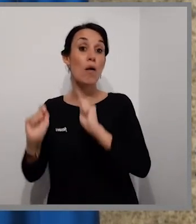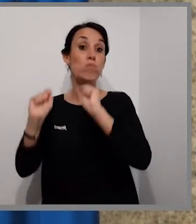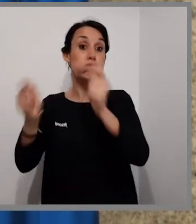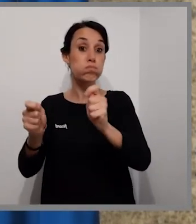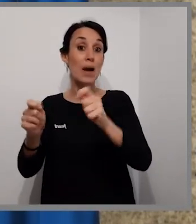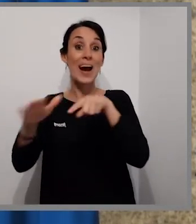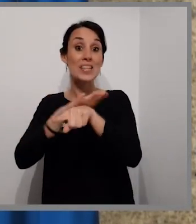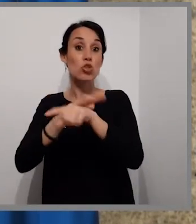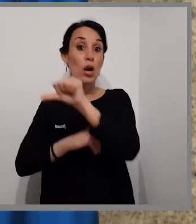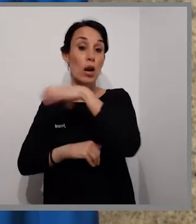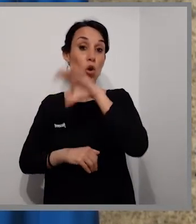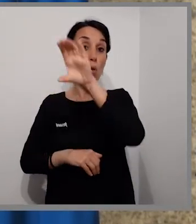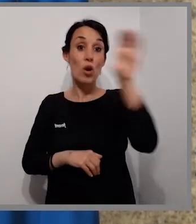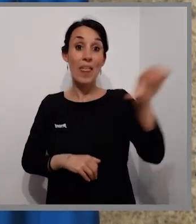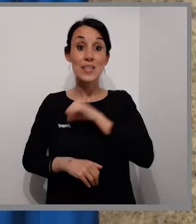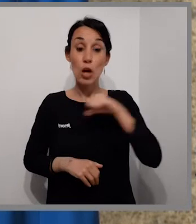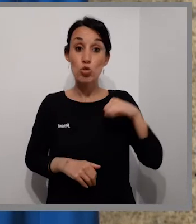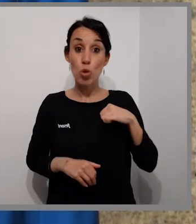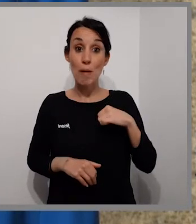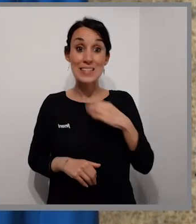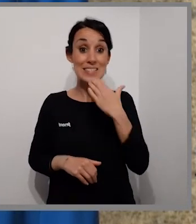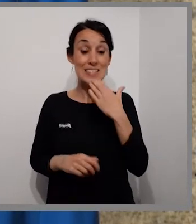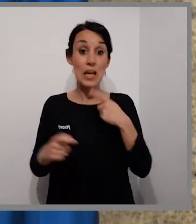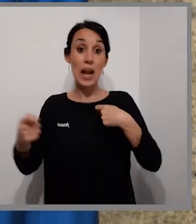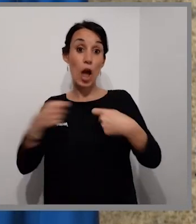les comunitats autònomes, en la gestió de les comunitats autònomes,